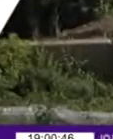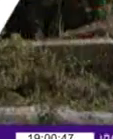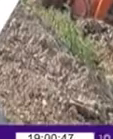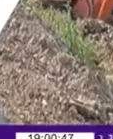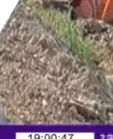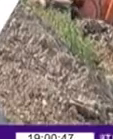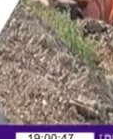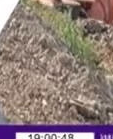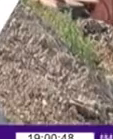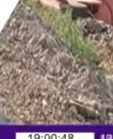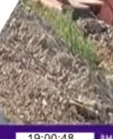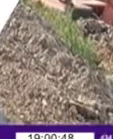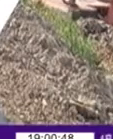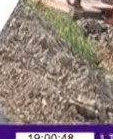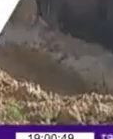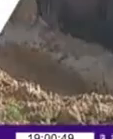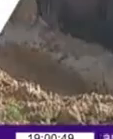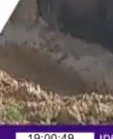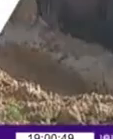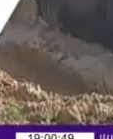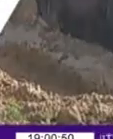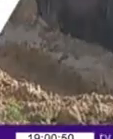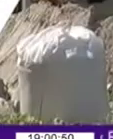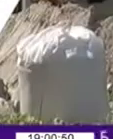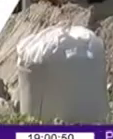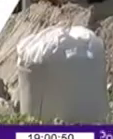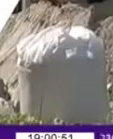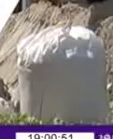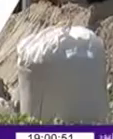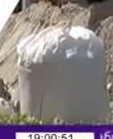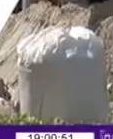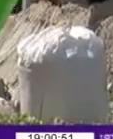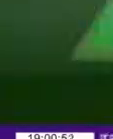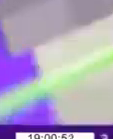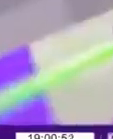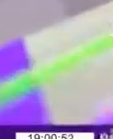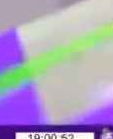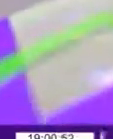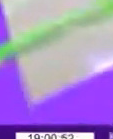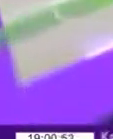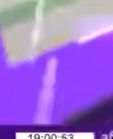місці. Совську балку захистили від зсувів. Де ще у столиці борються зі сходженням ґрунтів?